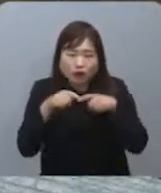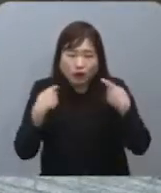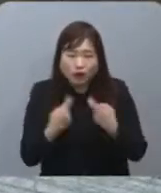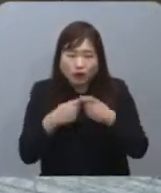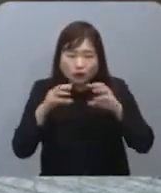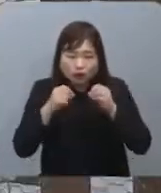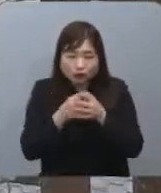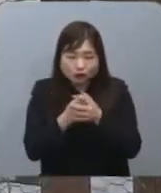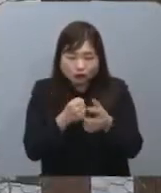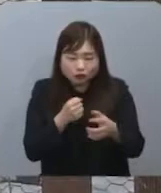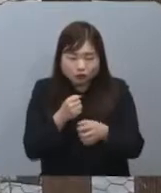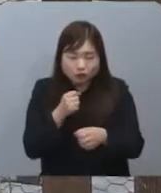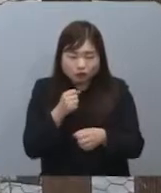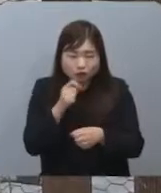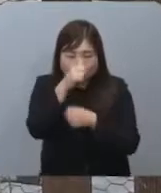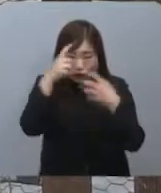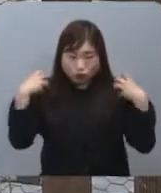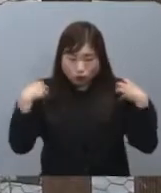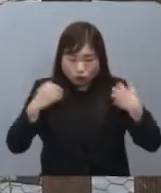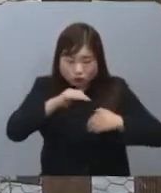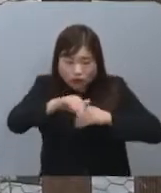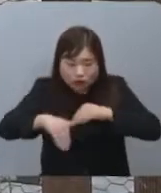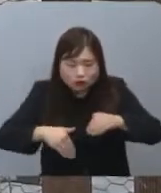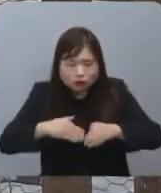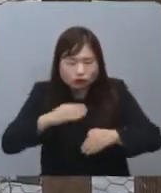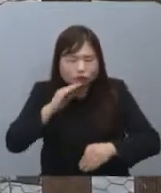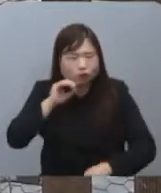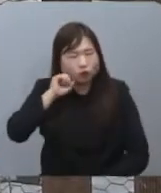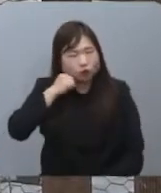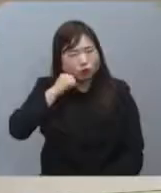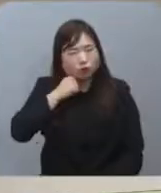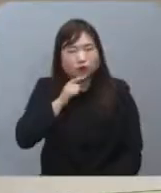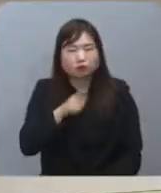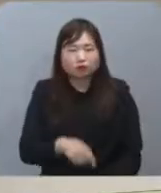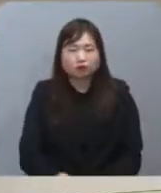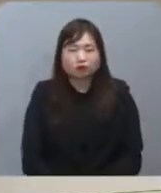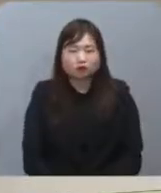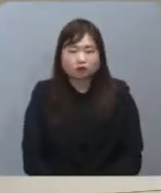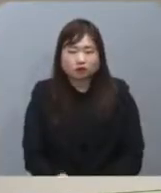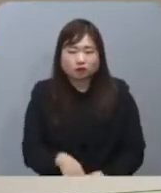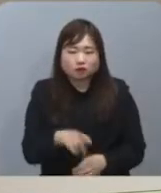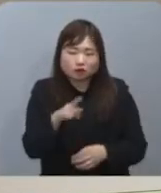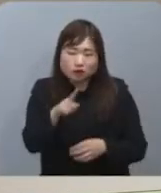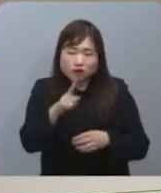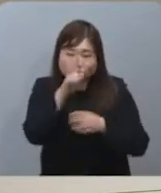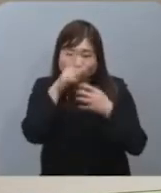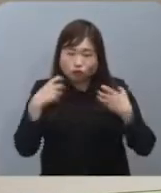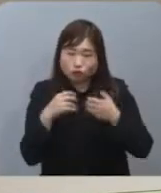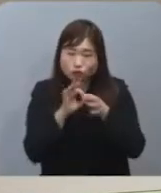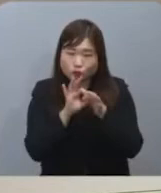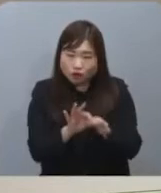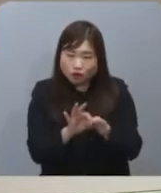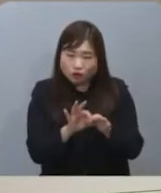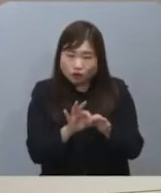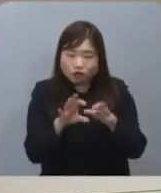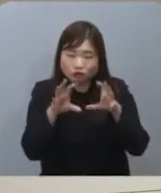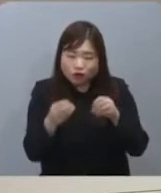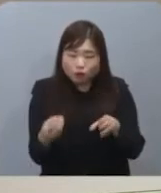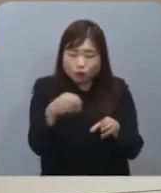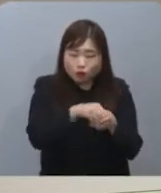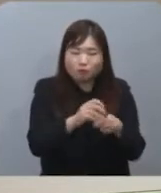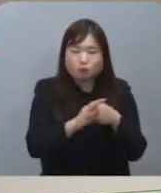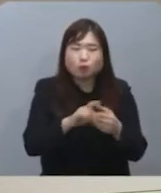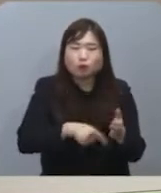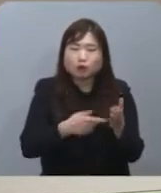적극 개입하는 데에도 한계가 있다고 말합니다 공공용 gf 편입된 도래에 안에서 병상을 해 드리게 되어 있습니다